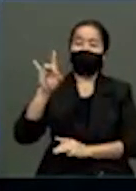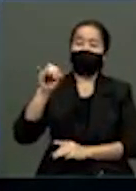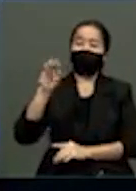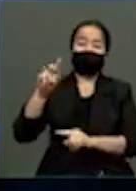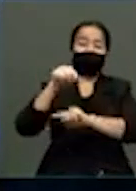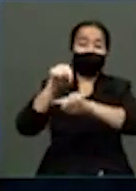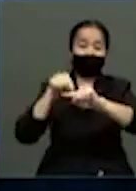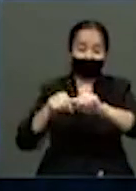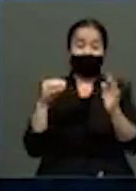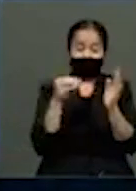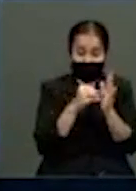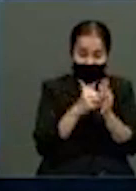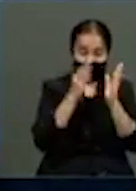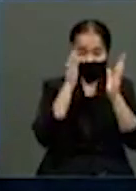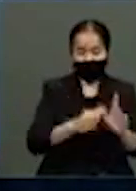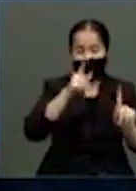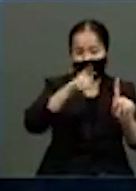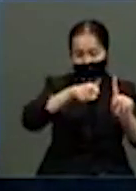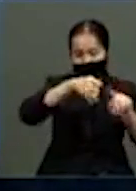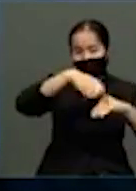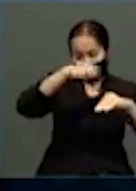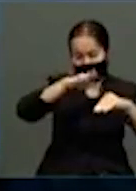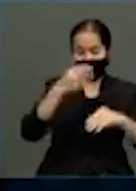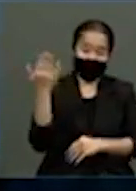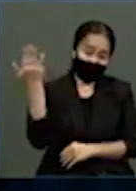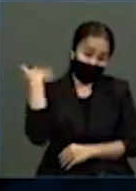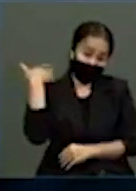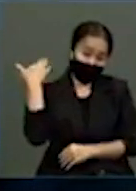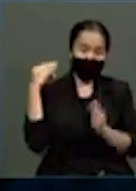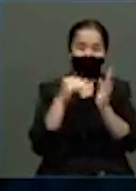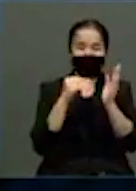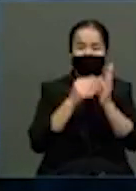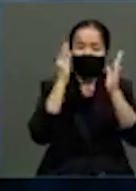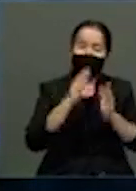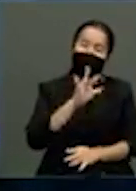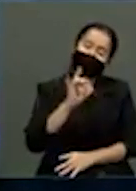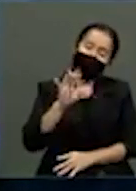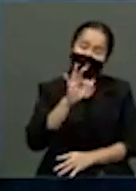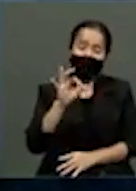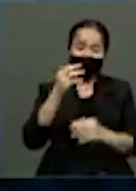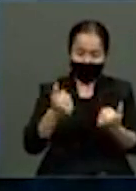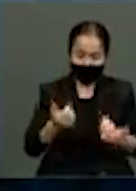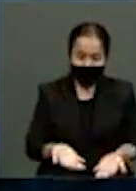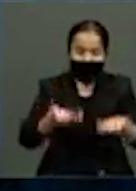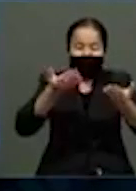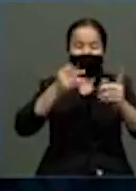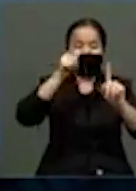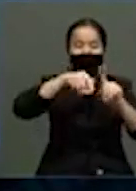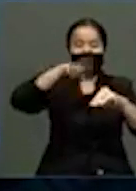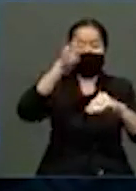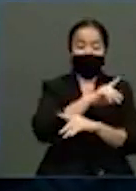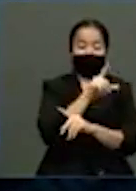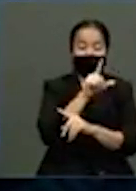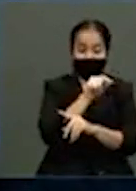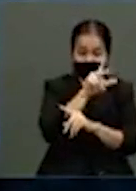พมหานครแตะไปที่ 1,000 อีกรอบหนึ่งนะครับหลายวันก่อนนี่อยู่ที่ 800-900 นะครับตั้งแต่23พฤษ